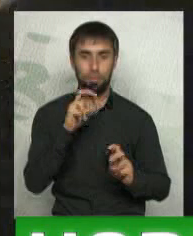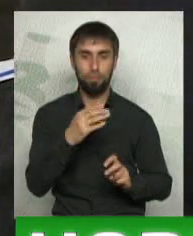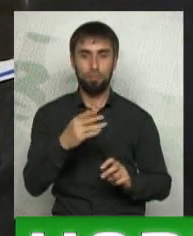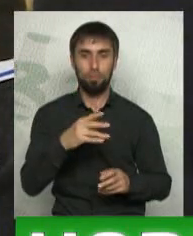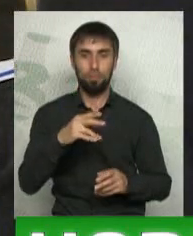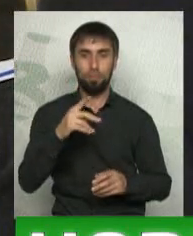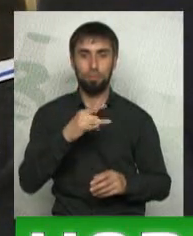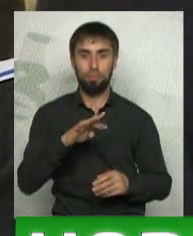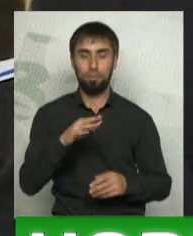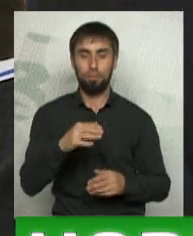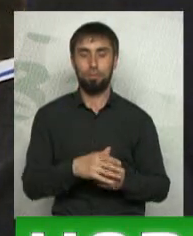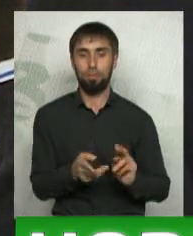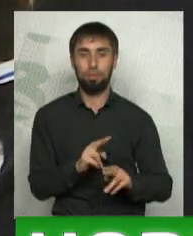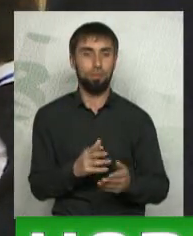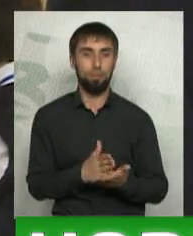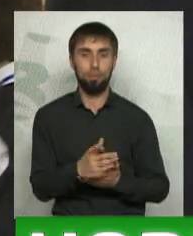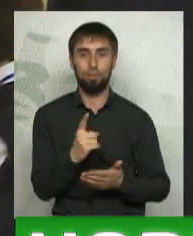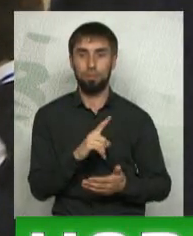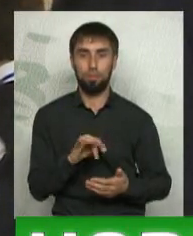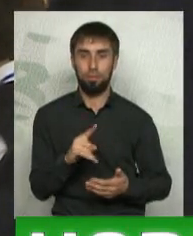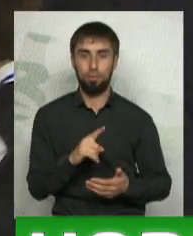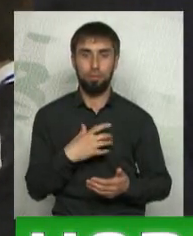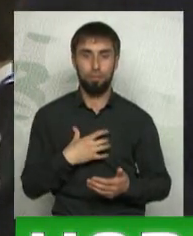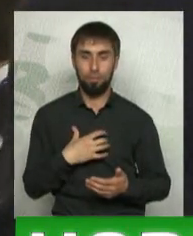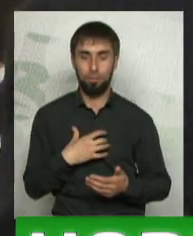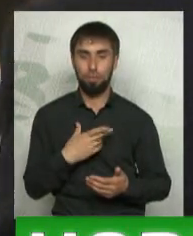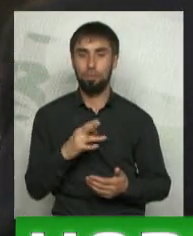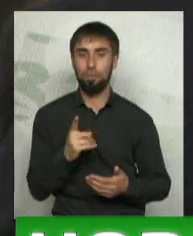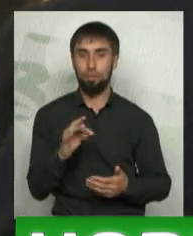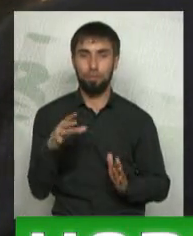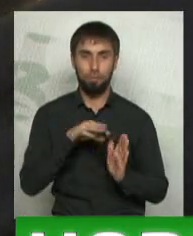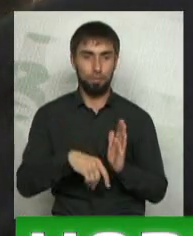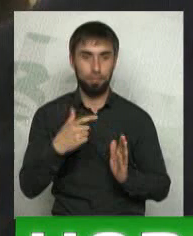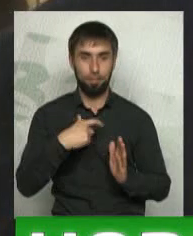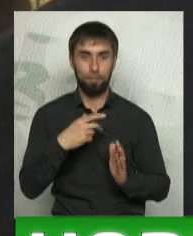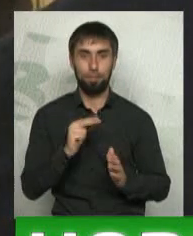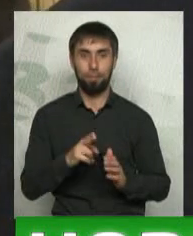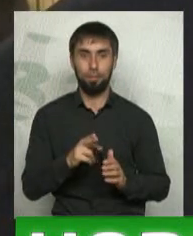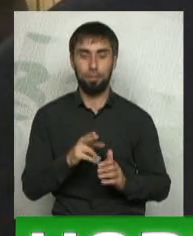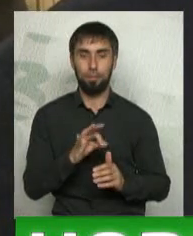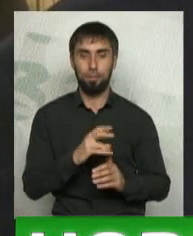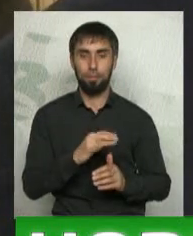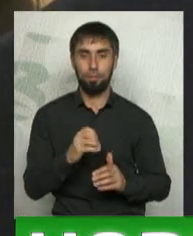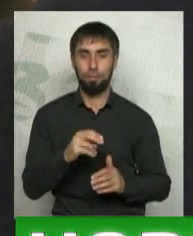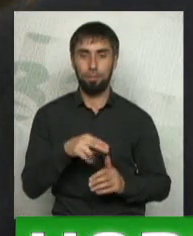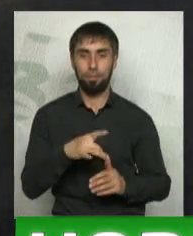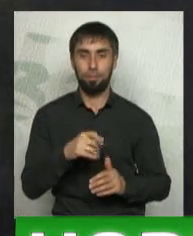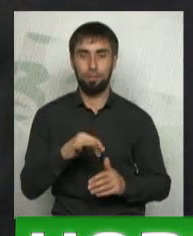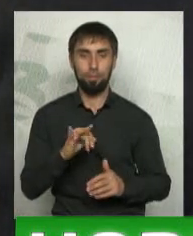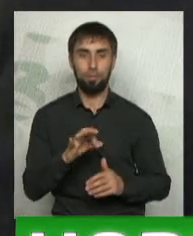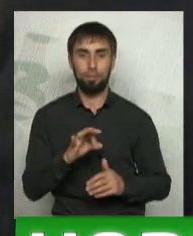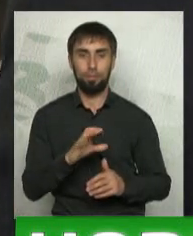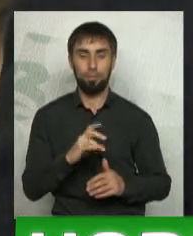участников. Это направление является одним из базовых, ключевых, потому что он включает в себя как основу программирования, так и